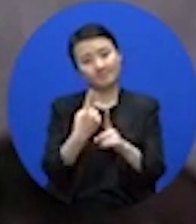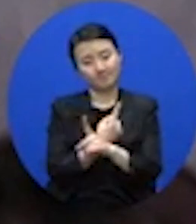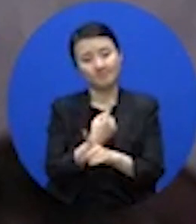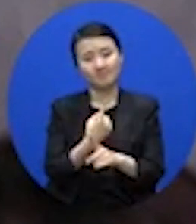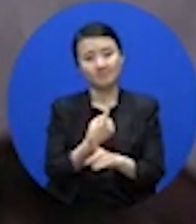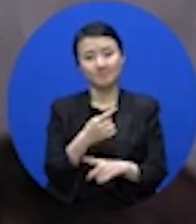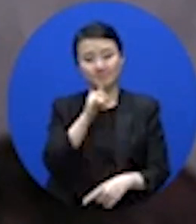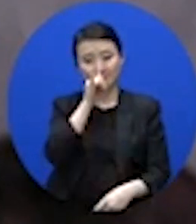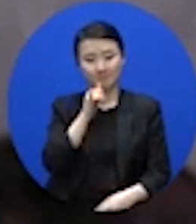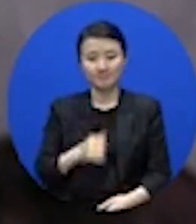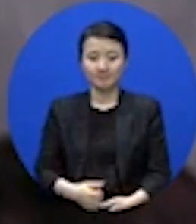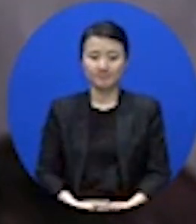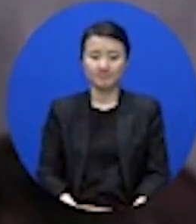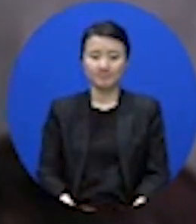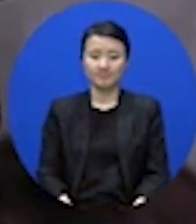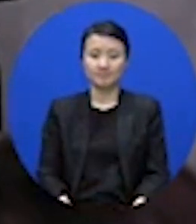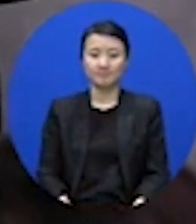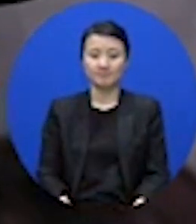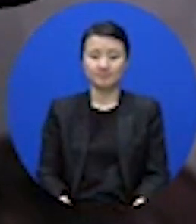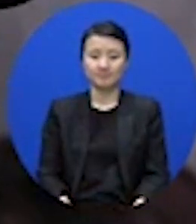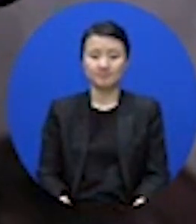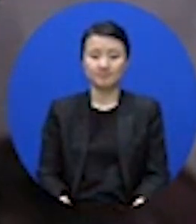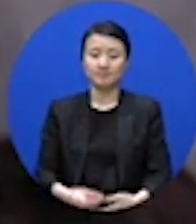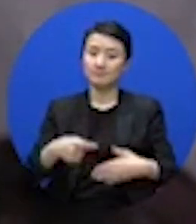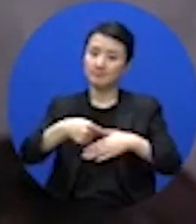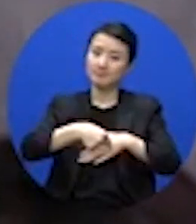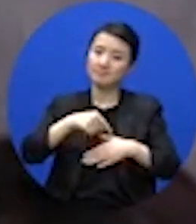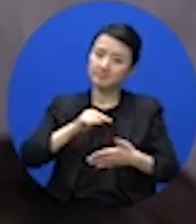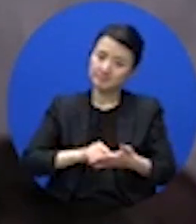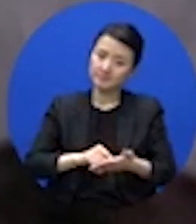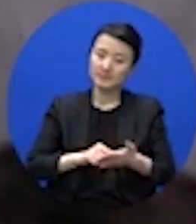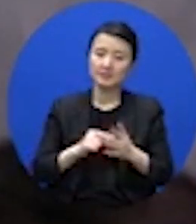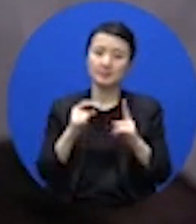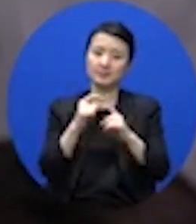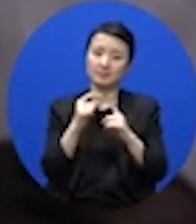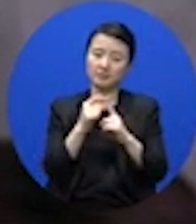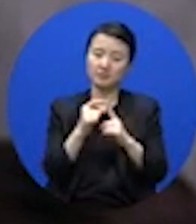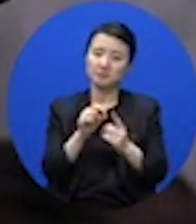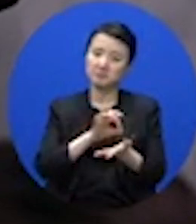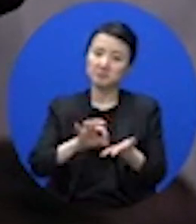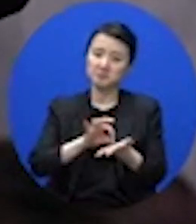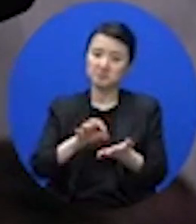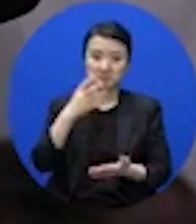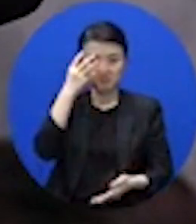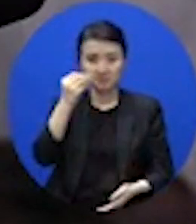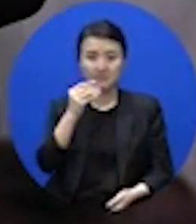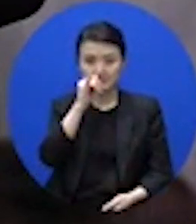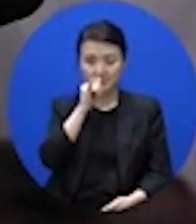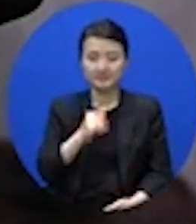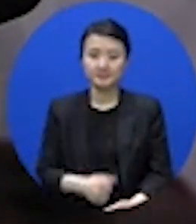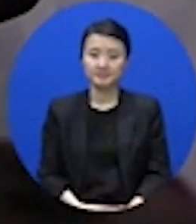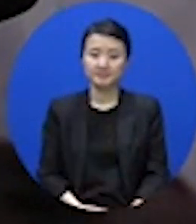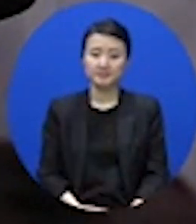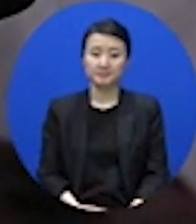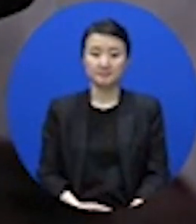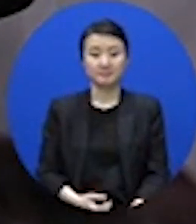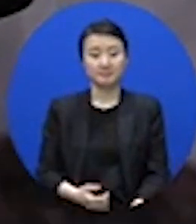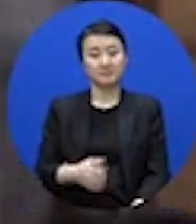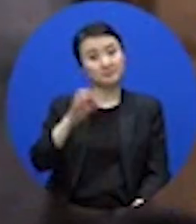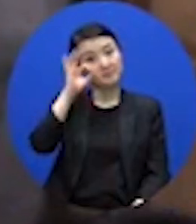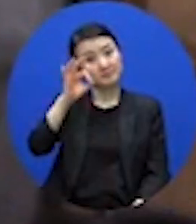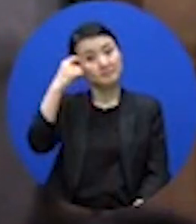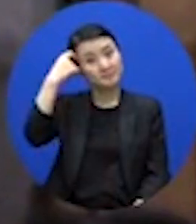그 뭐죠? 심리? 뭐 이런 용어를 써요. 어떤 마음으로 보이시나요?